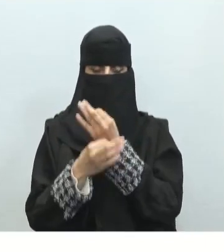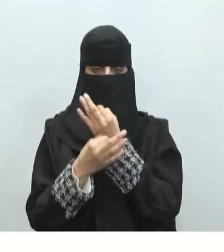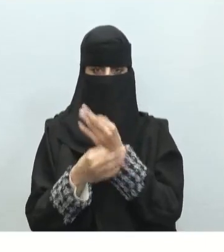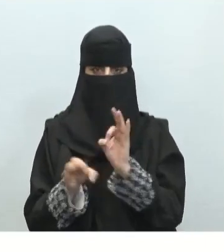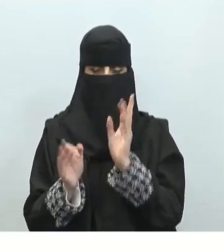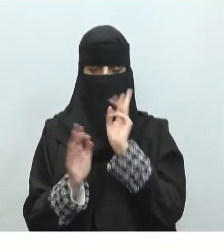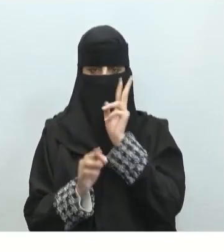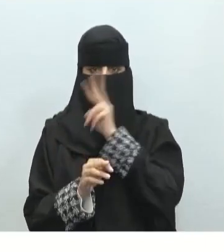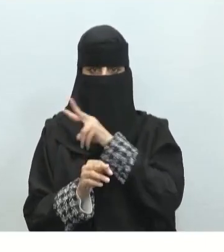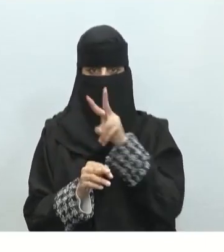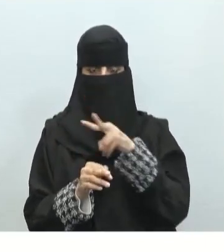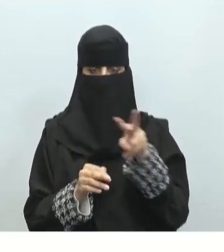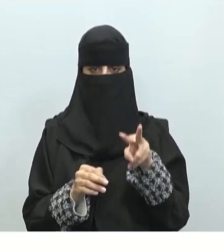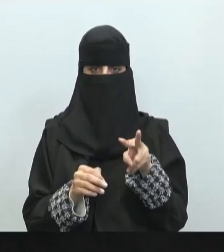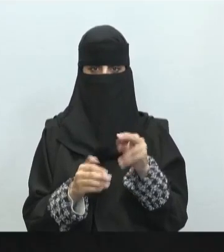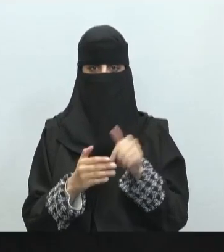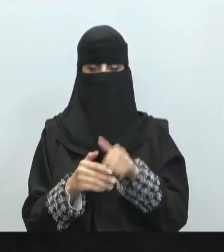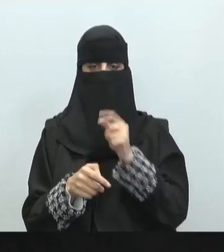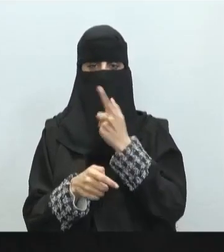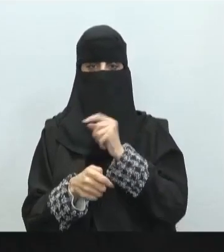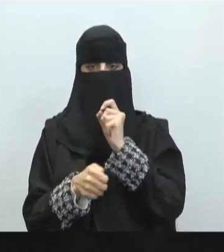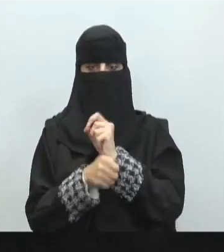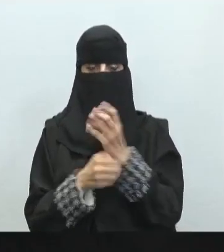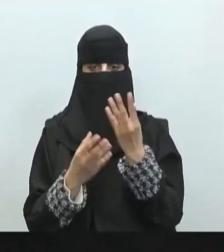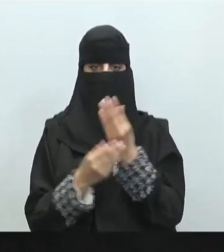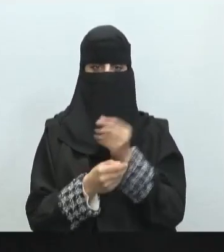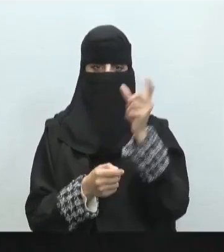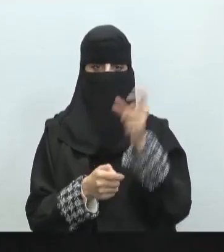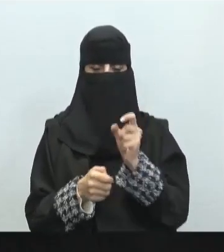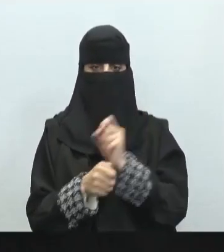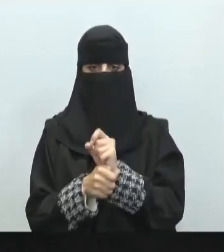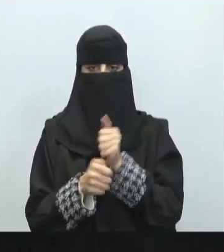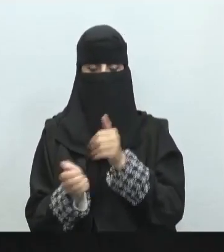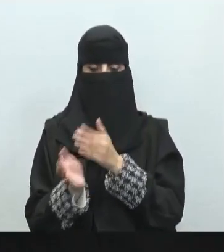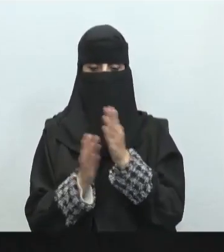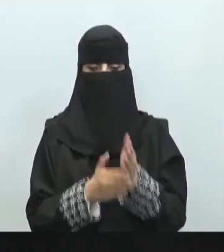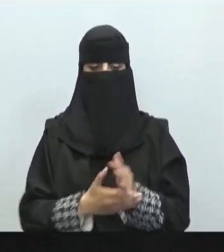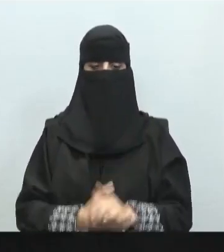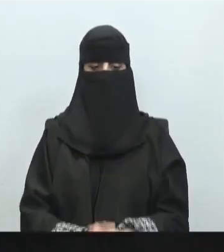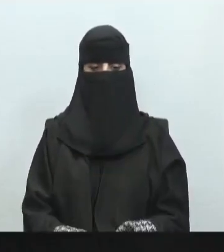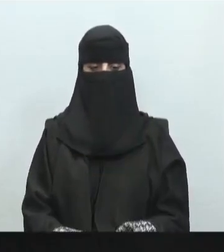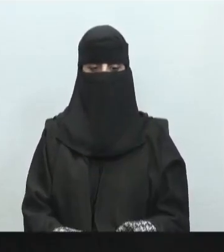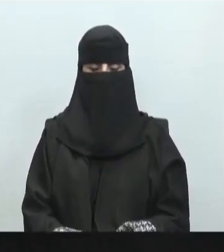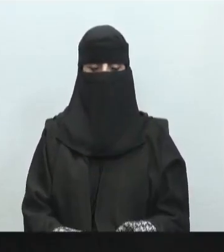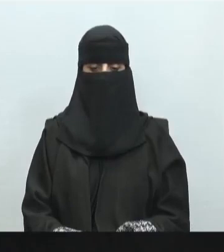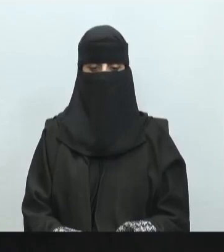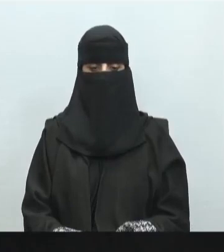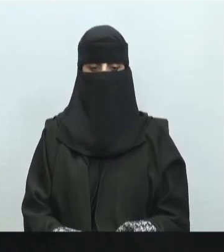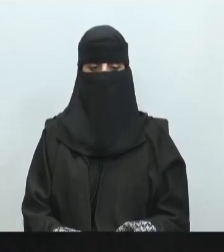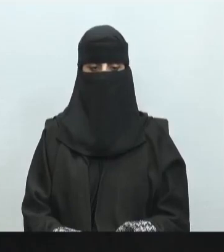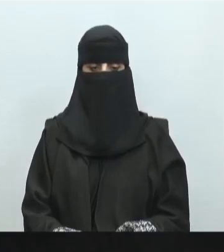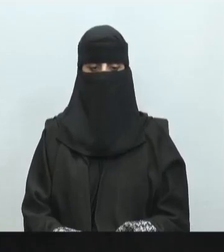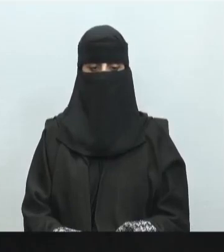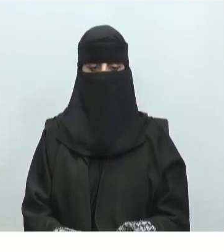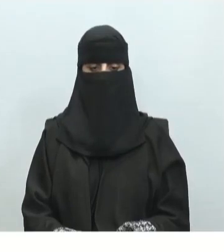تامه الاركان اذا سوف اتي بفعل وفاعل وبعض الكلمات المناسبه نعبر عن الصوره الاولى